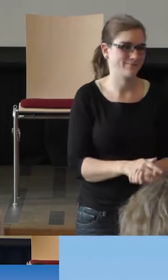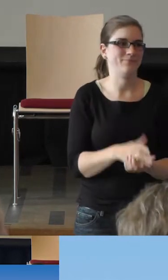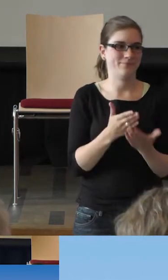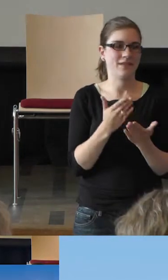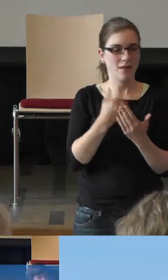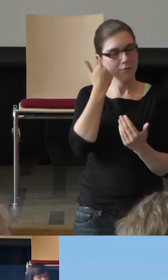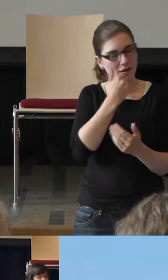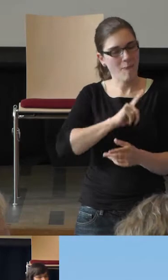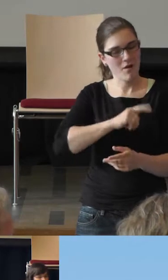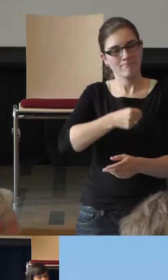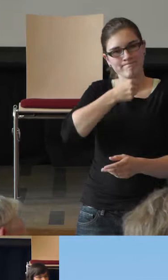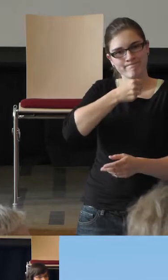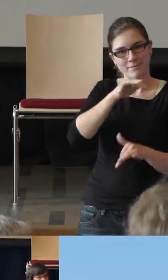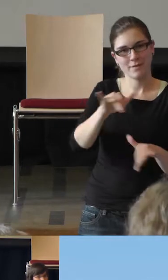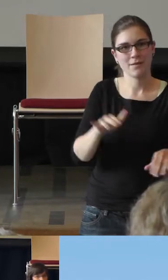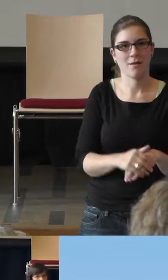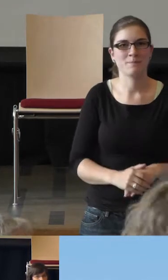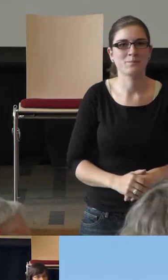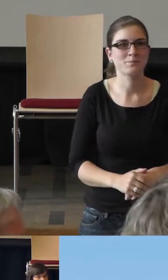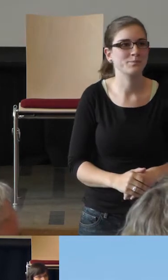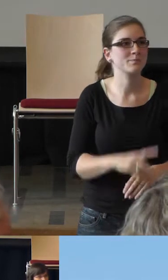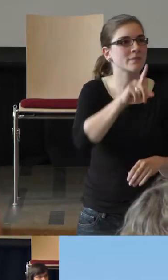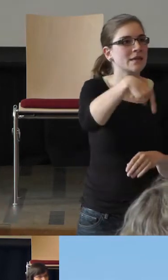wir ja nicht. So, die nächste Frage. Ich behalte es in der Hand.